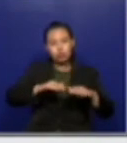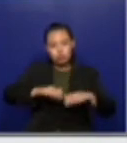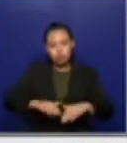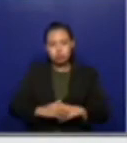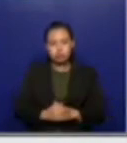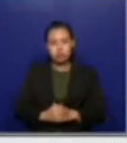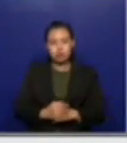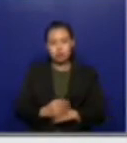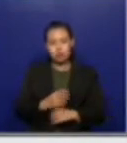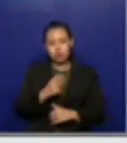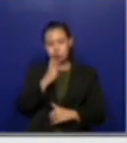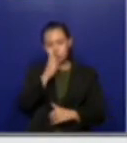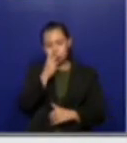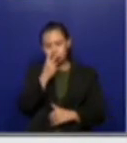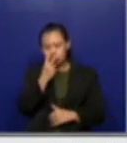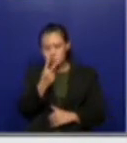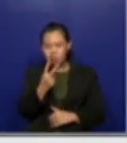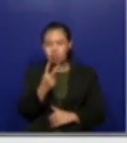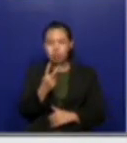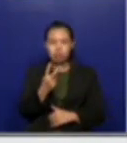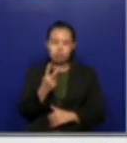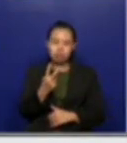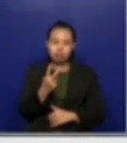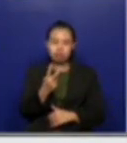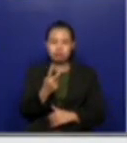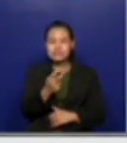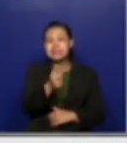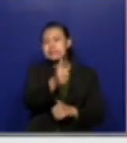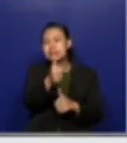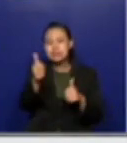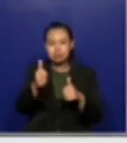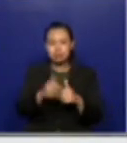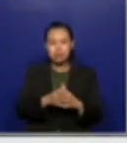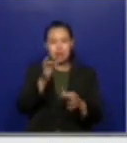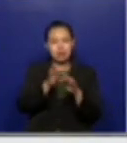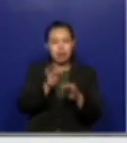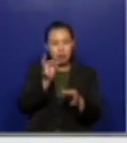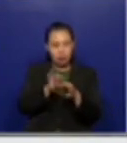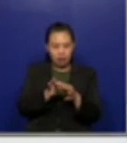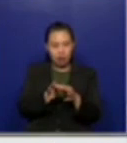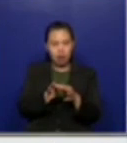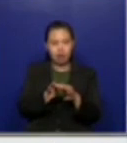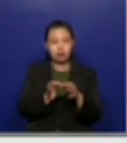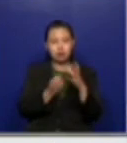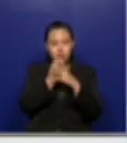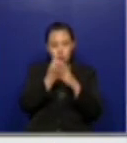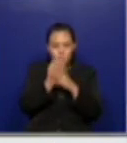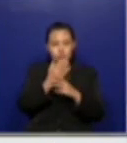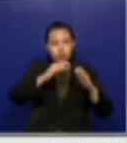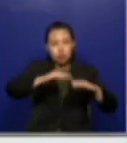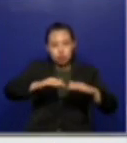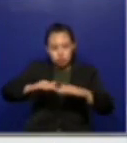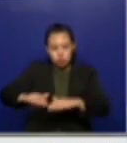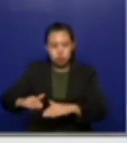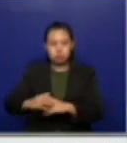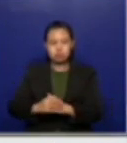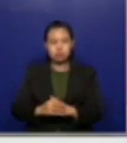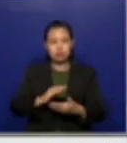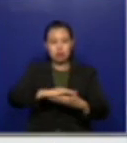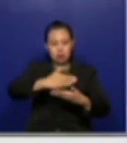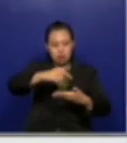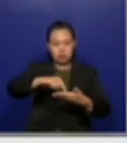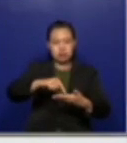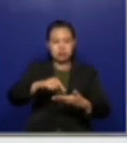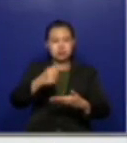วยอย่ามาโลกสวยครับธนาคารพาณิชย์ที่แบงค์ชาติบอกให้เป็นลดดอกเบี้ยจากบัญชี12ล้านบัญชีของลูกค้